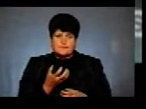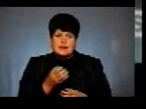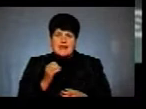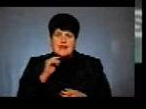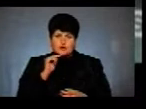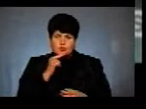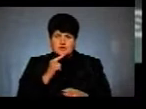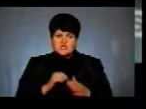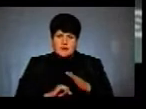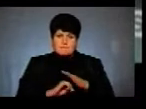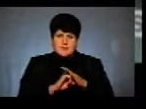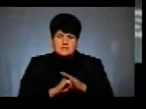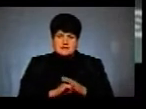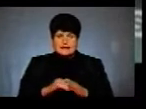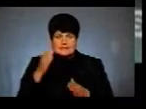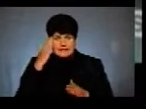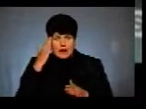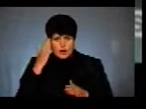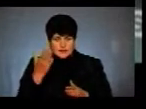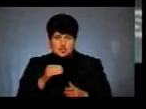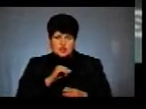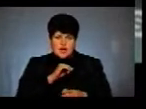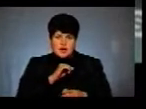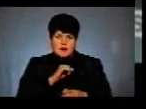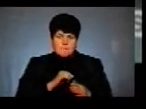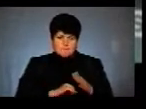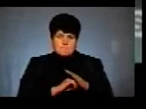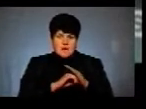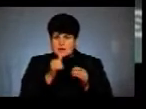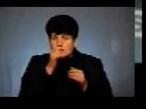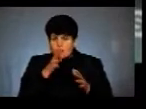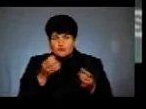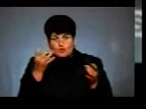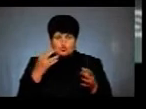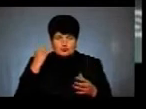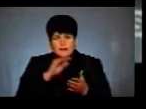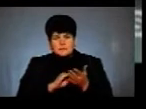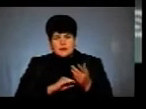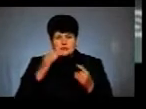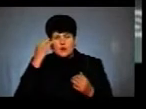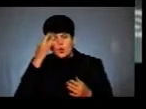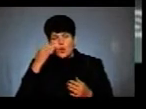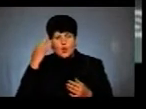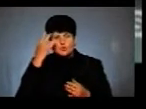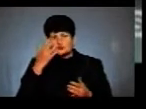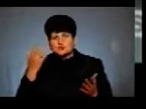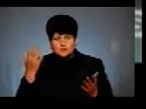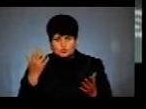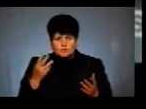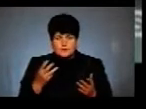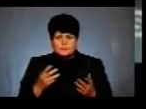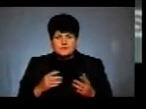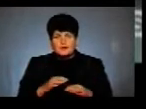економетрична база, серйозна теоретична база. Я не можу просто так написати свої роздуми там про якусь, знаєте,